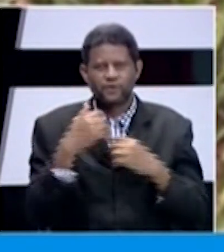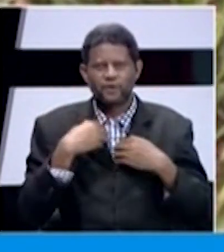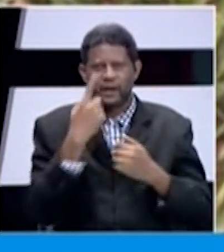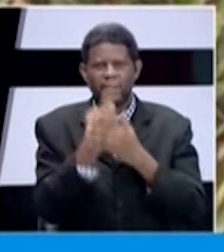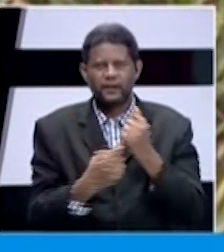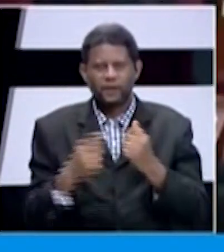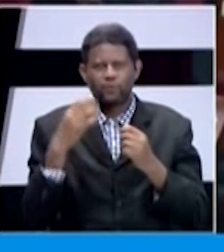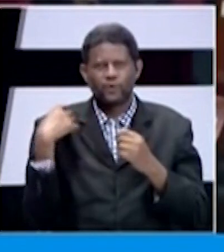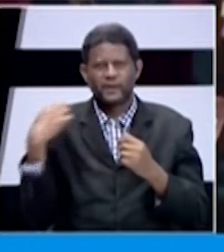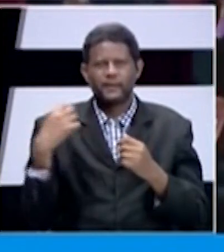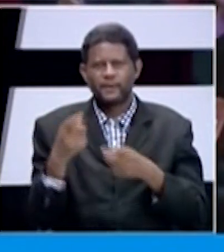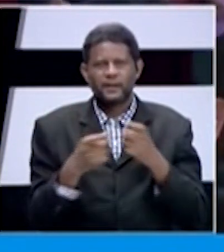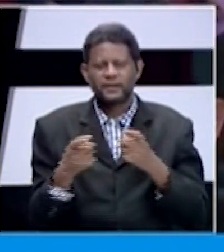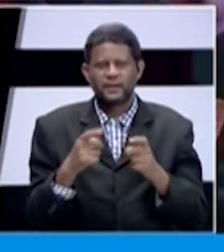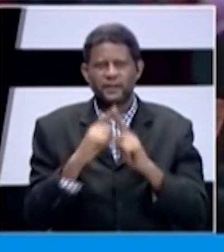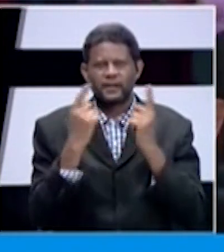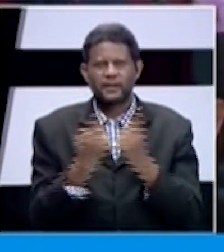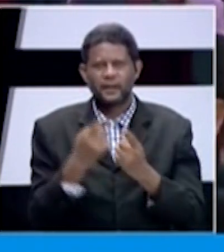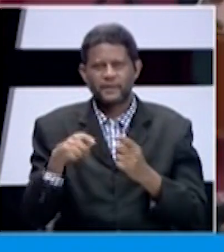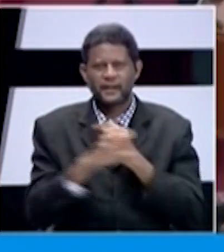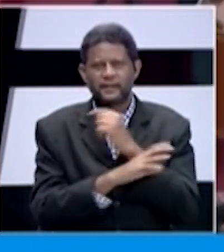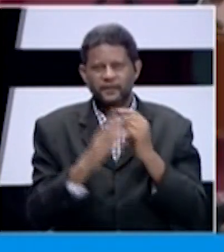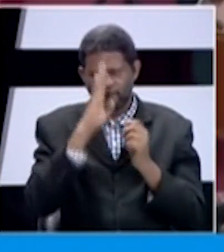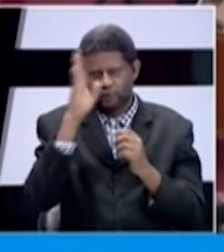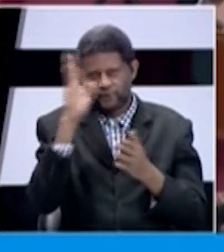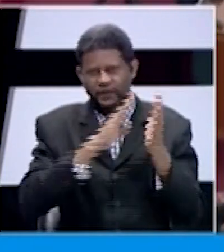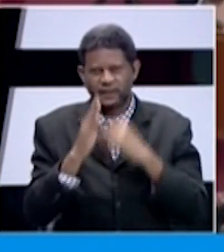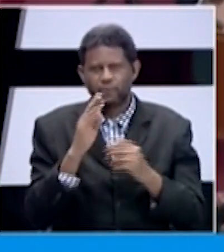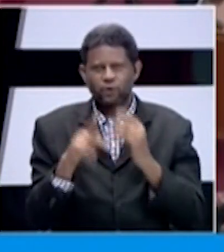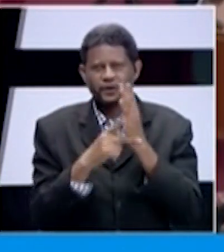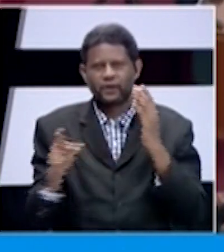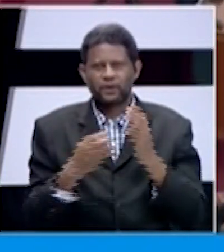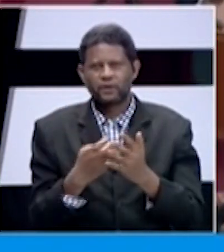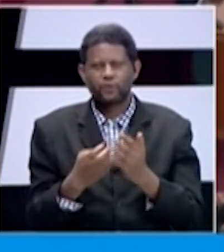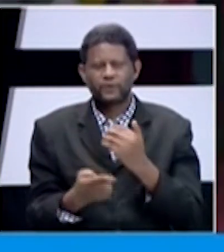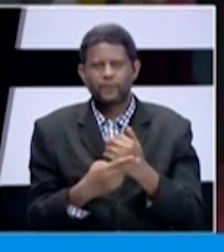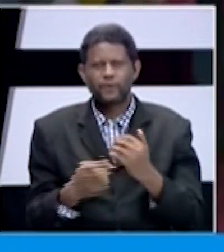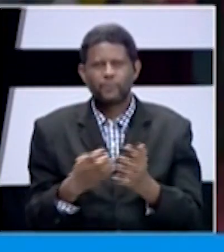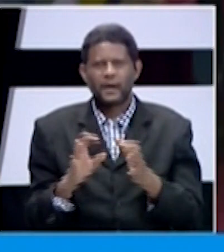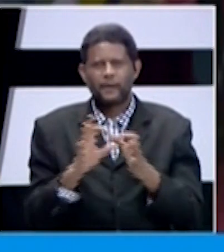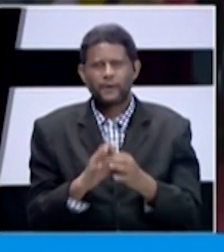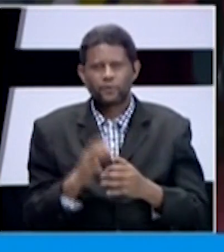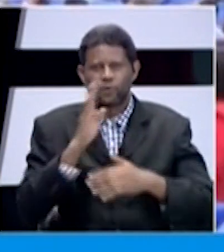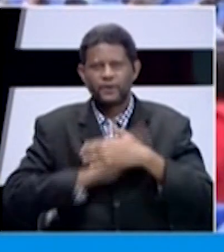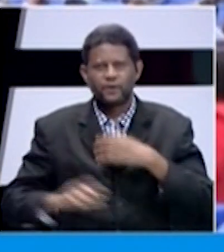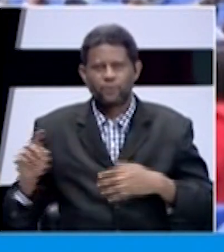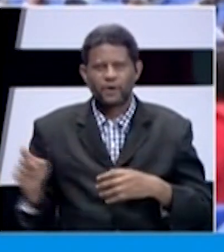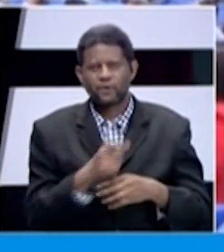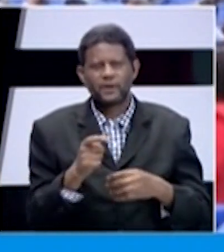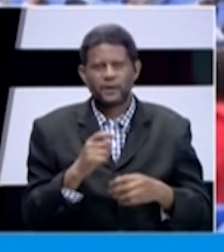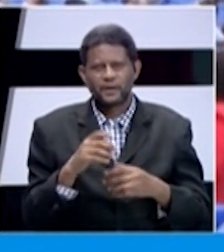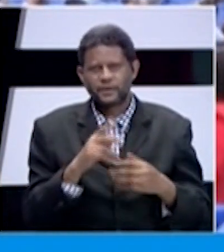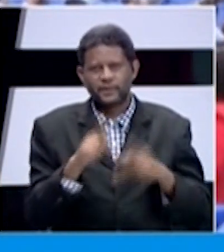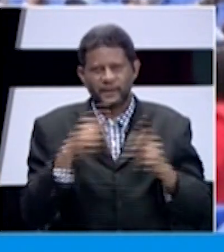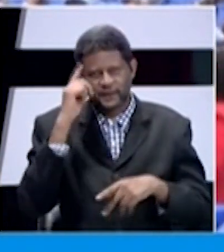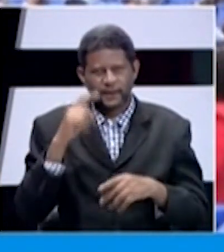كملخ جدلم قطام عبز عد زفت رمزلوس أجمعت بوليتيكاوي كتوعون محبرة أنقلوا لعات وليدم هلاومن زبت غرين مرحنة